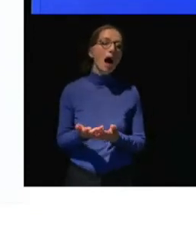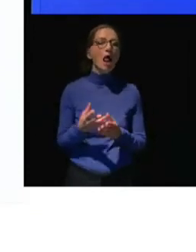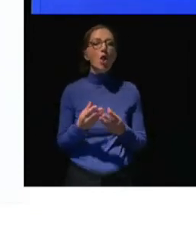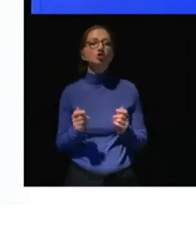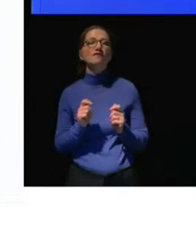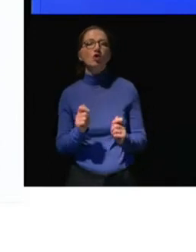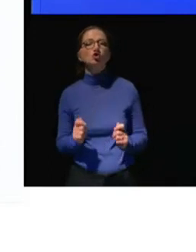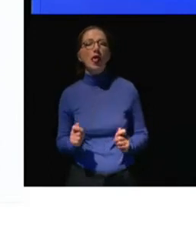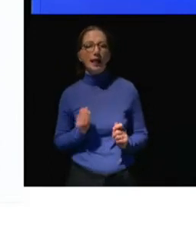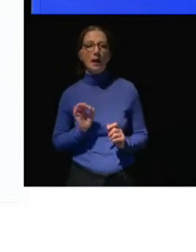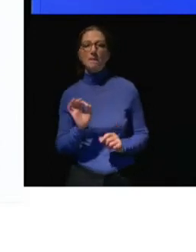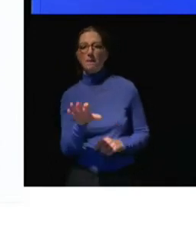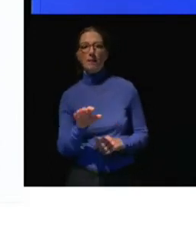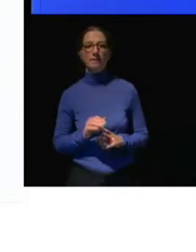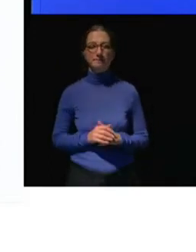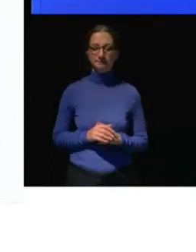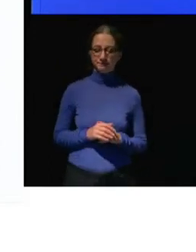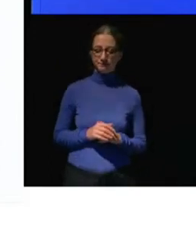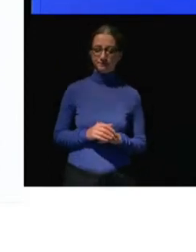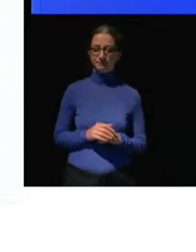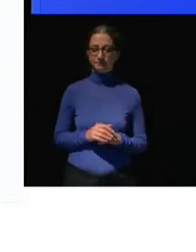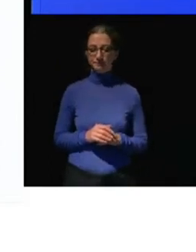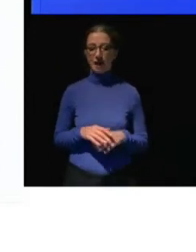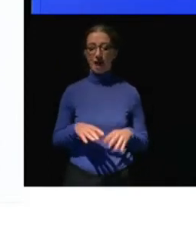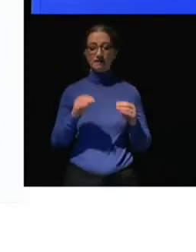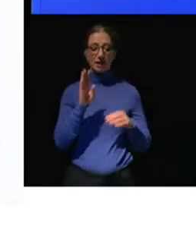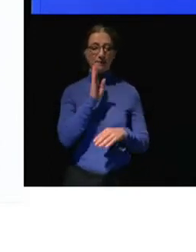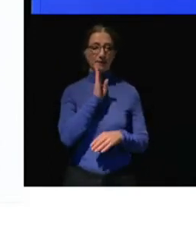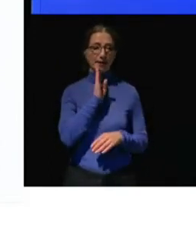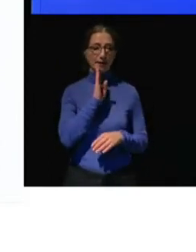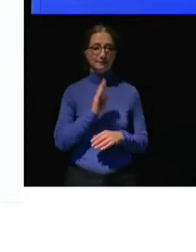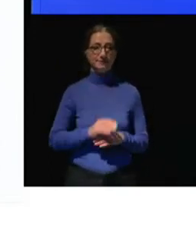vorstellen. Ich beginne mit Belgien.